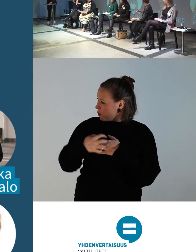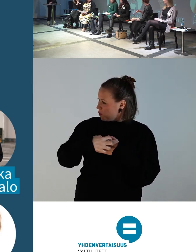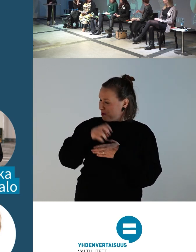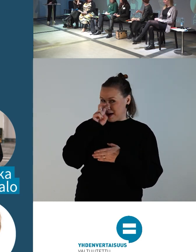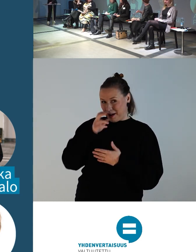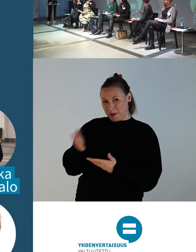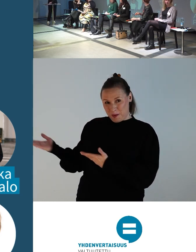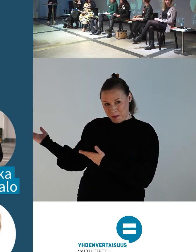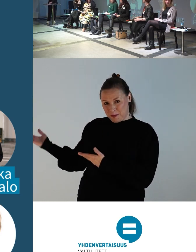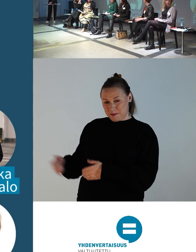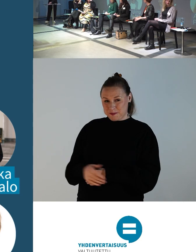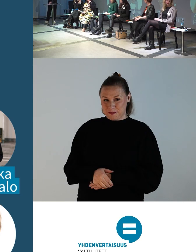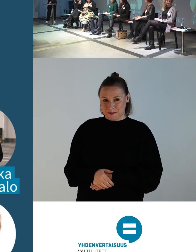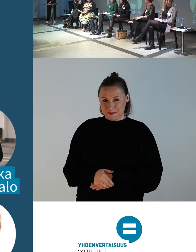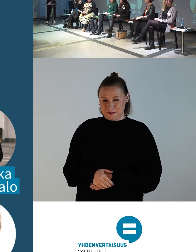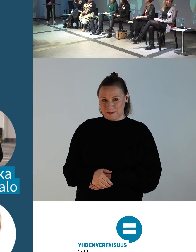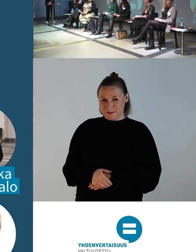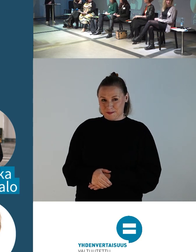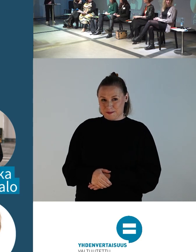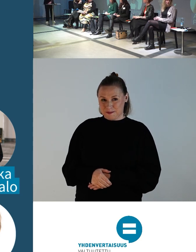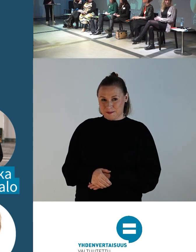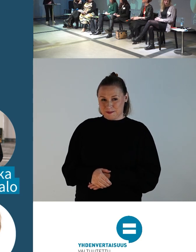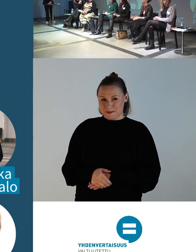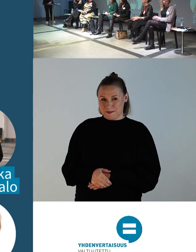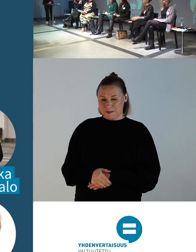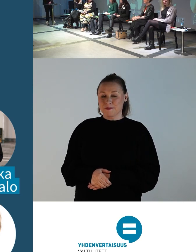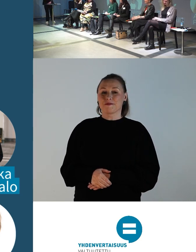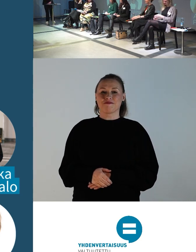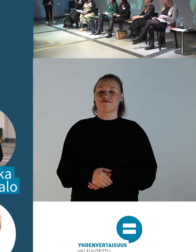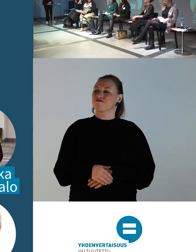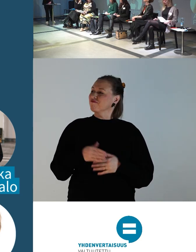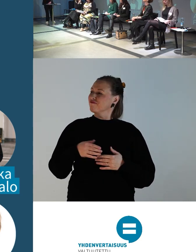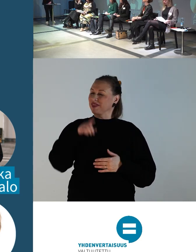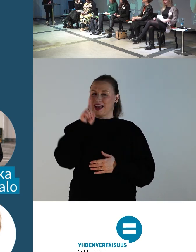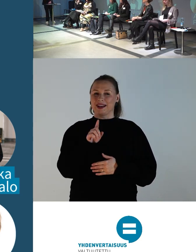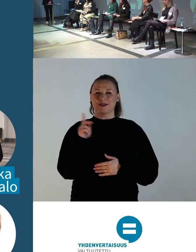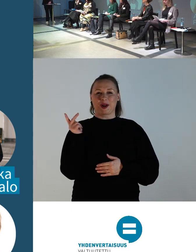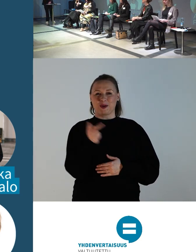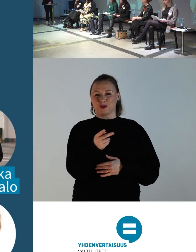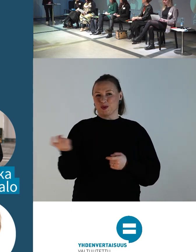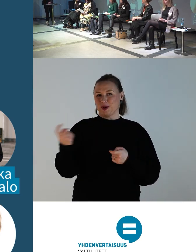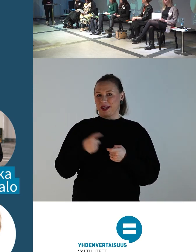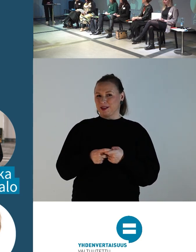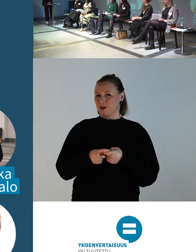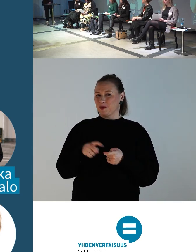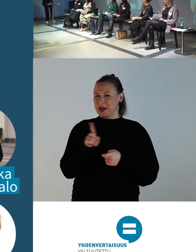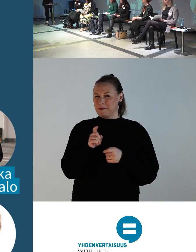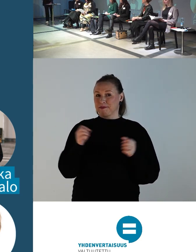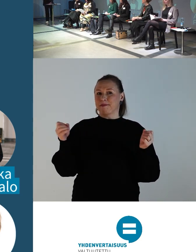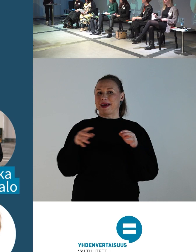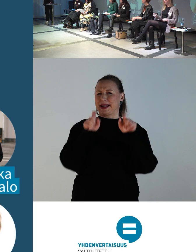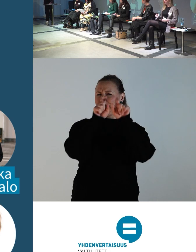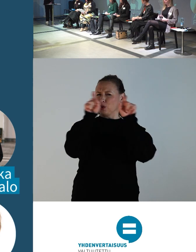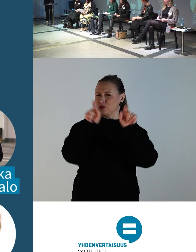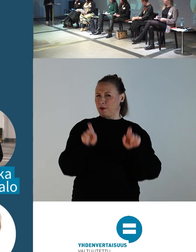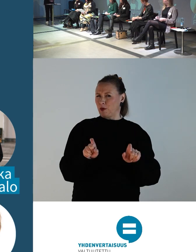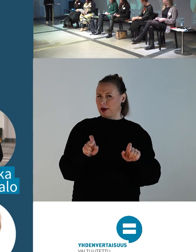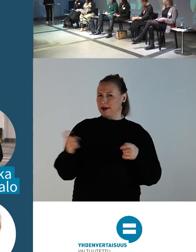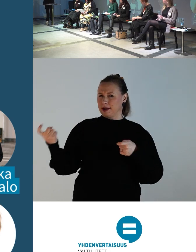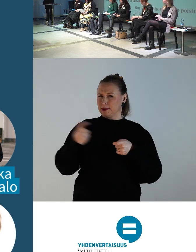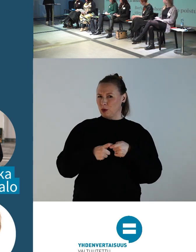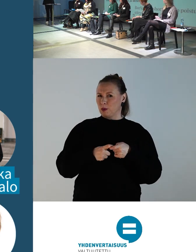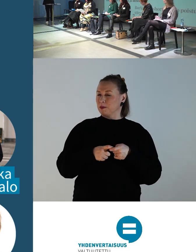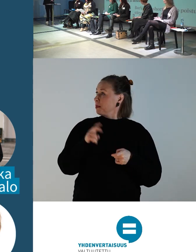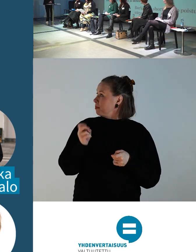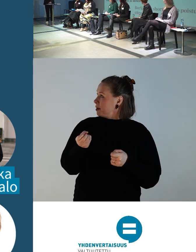tuolla. Tehdään seuraavaksi ensimmäinen kysymys, meillä liittyy oikeastaan mediaotsikkoihin.